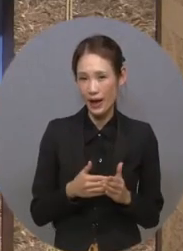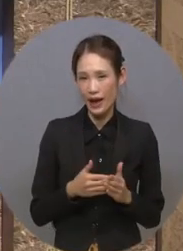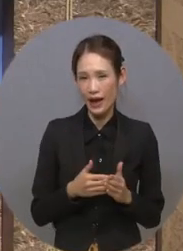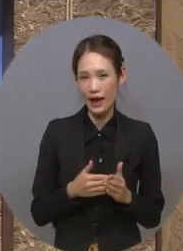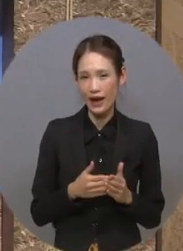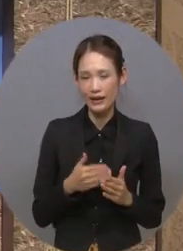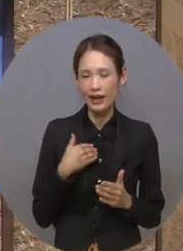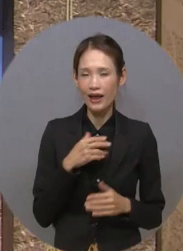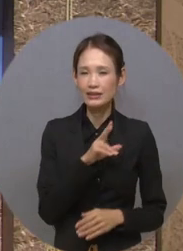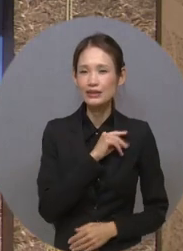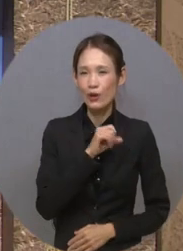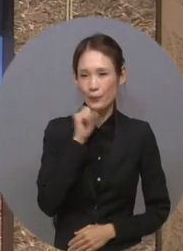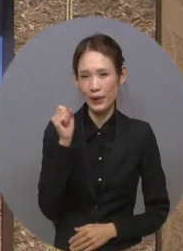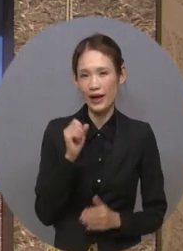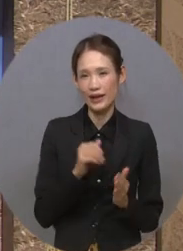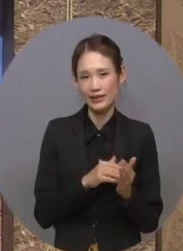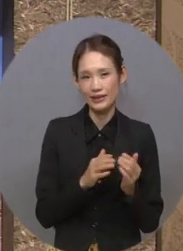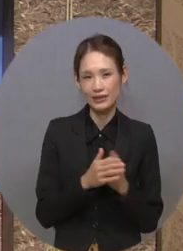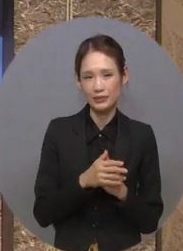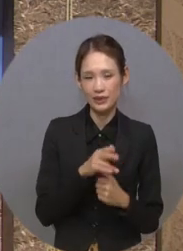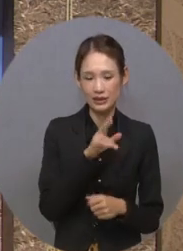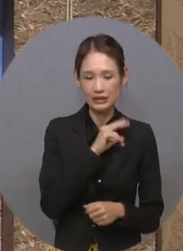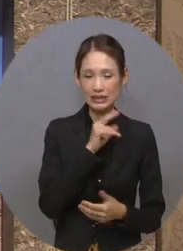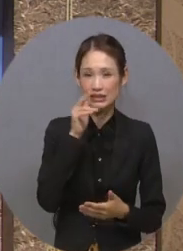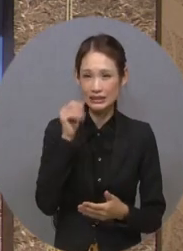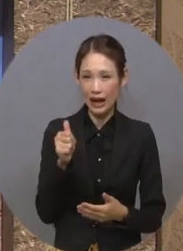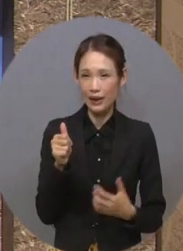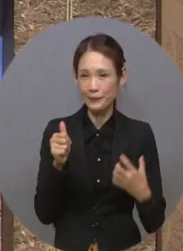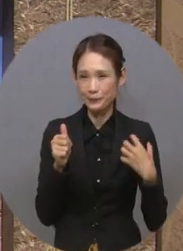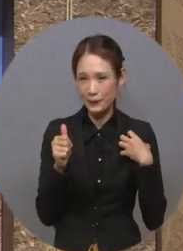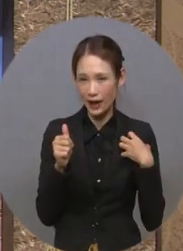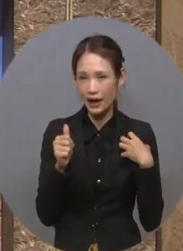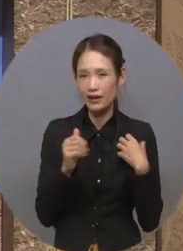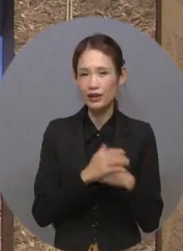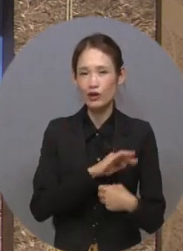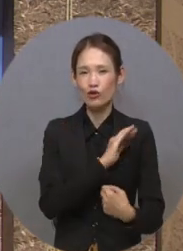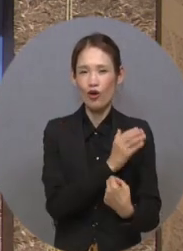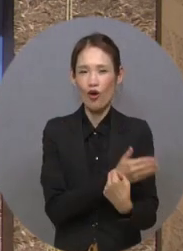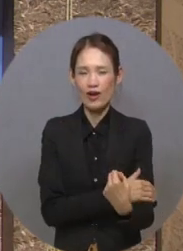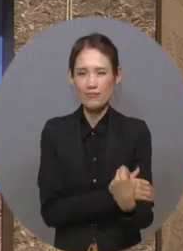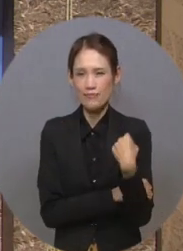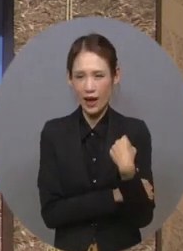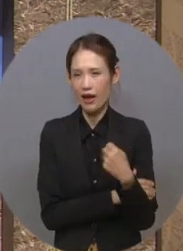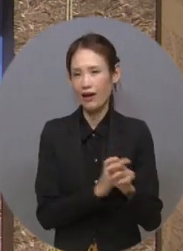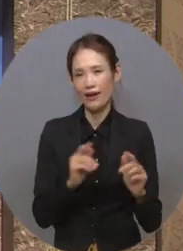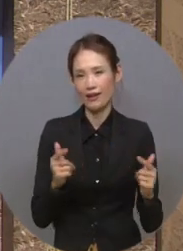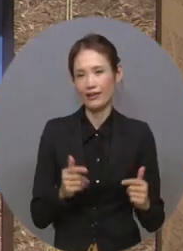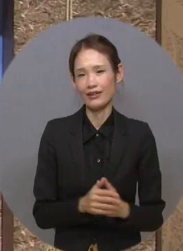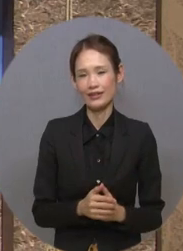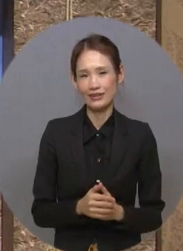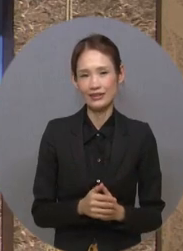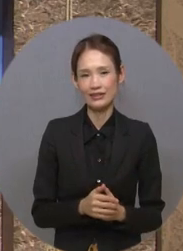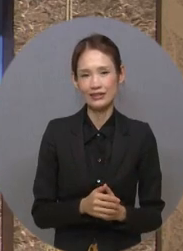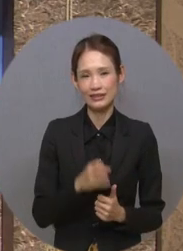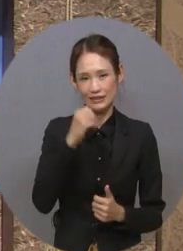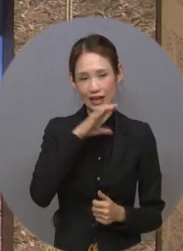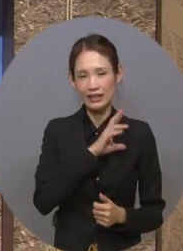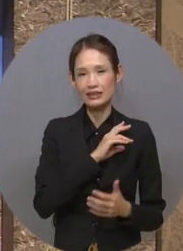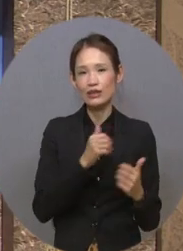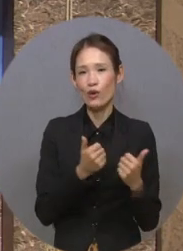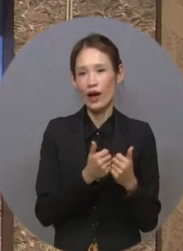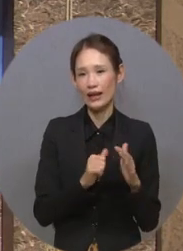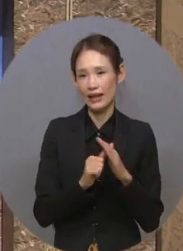네. 의장이라고 어떤 더 특별한 뭐 권한이나 권력이 있는 건 아니잖아요. 예. 하지만 의회를 대표하는